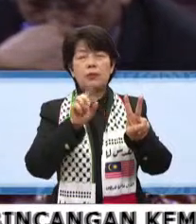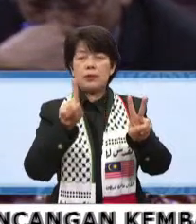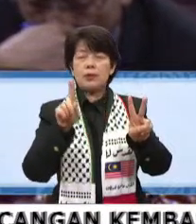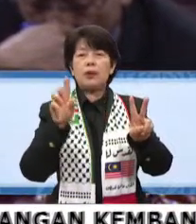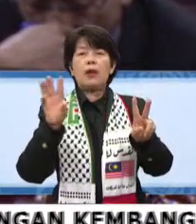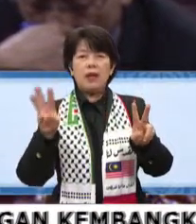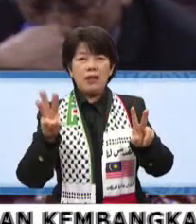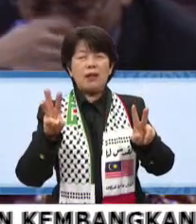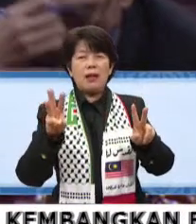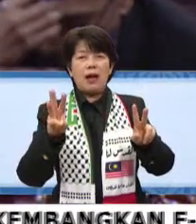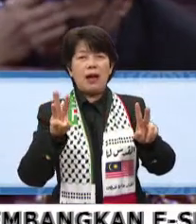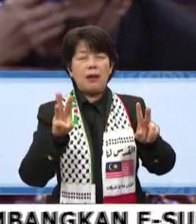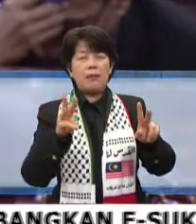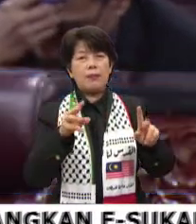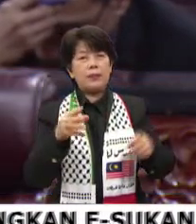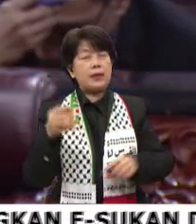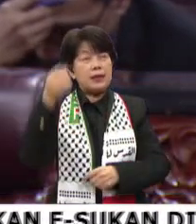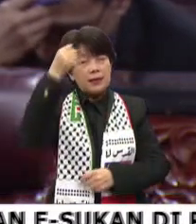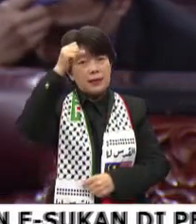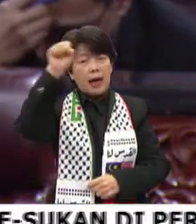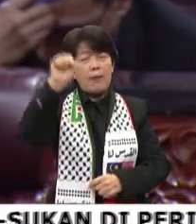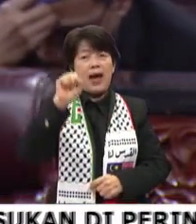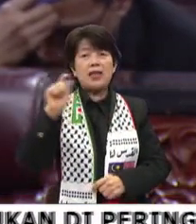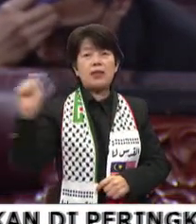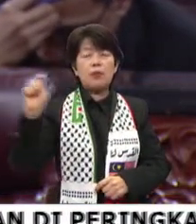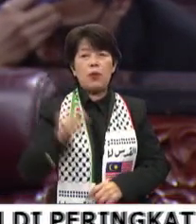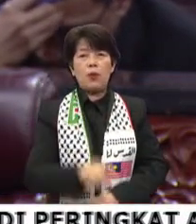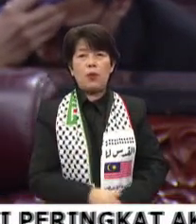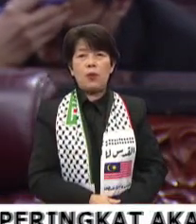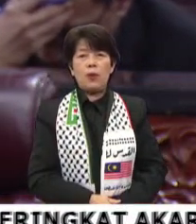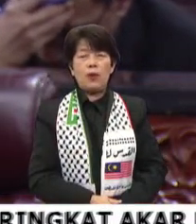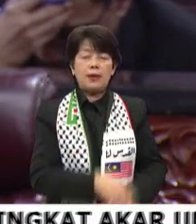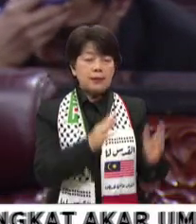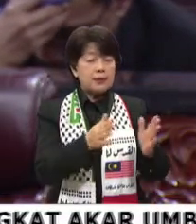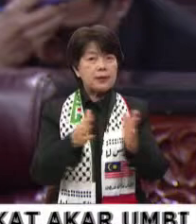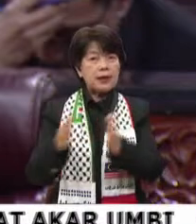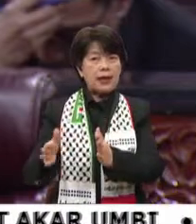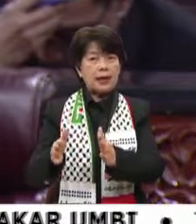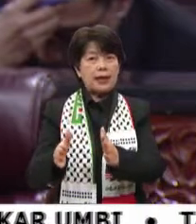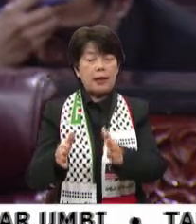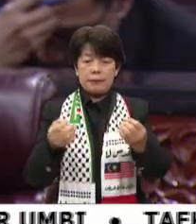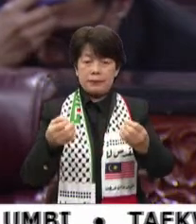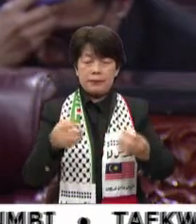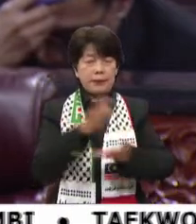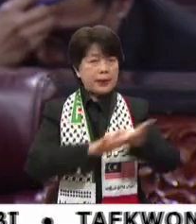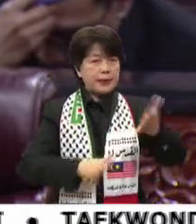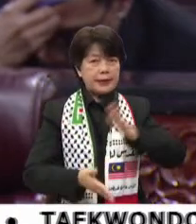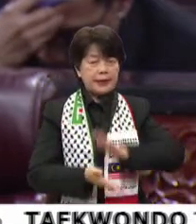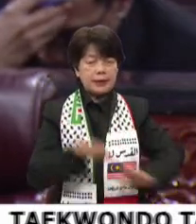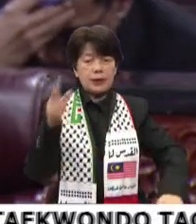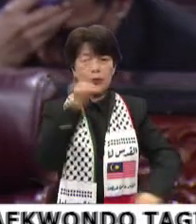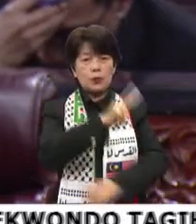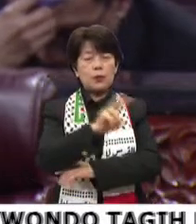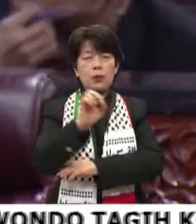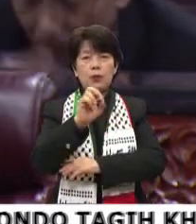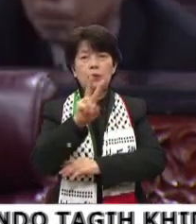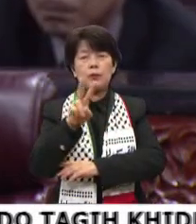di periran timur Sabah dan dirancang untuk ditamatkan operasi pada tahun